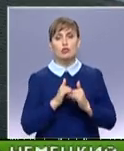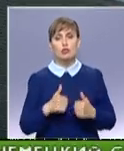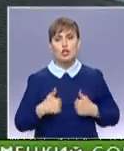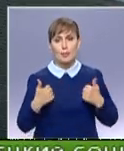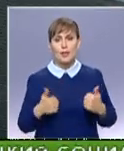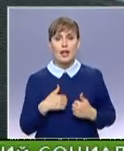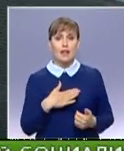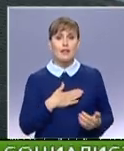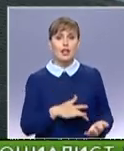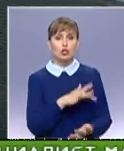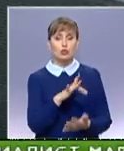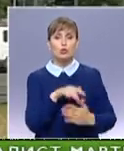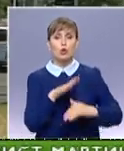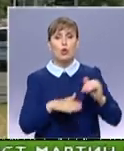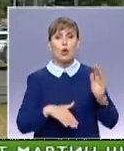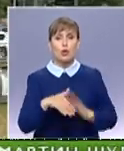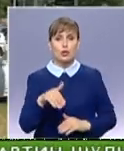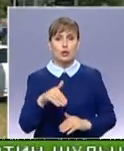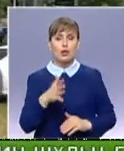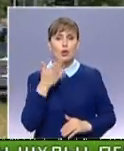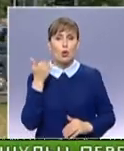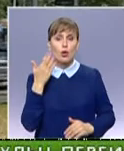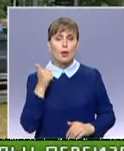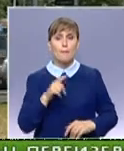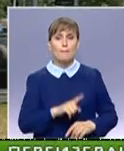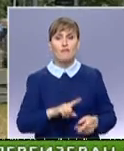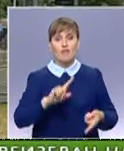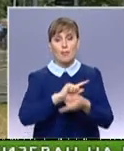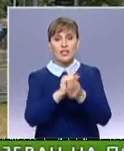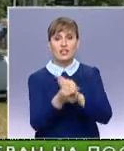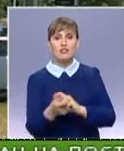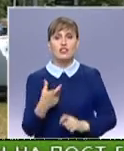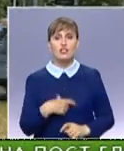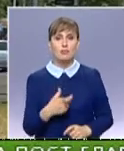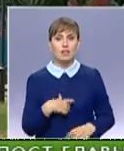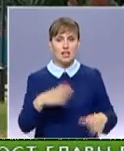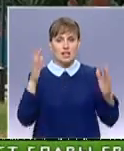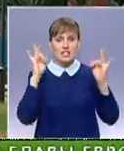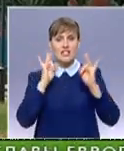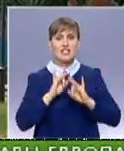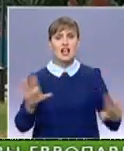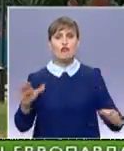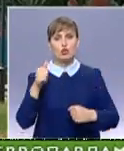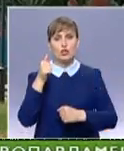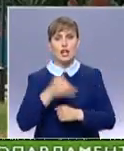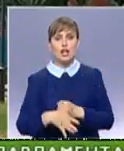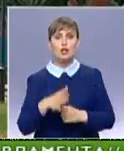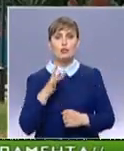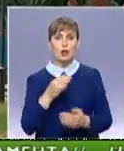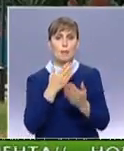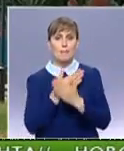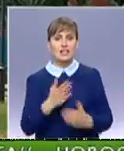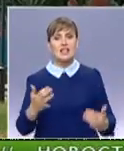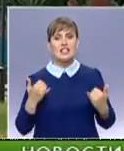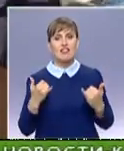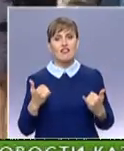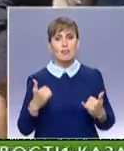Наш город с легкой руки мастеров-проектировщиков воплотил в себя былую славу столицы и последние тенденции